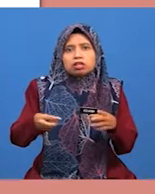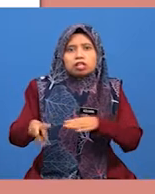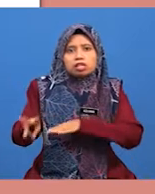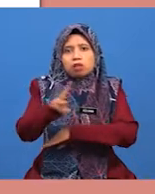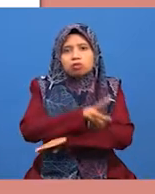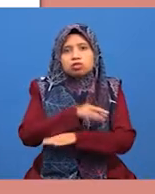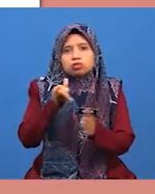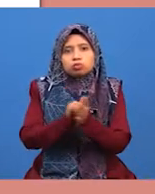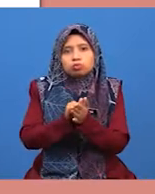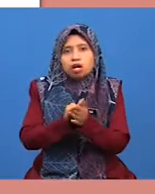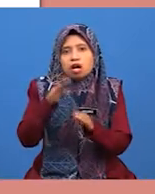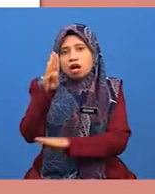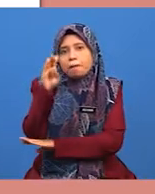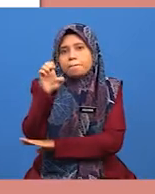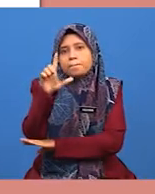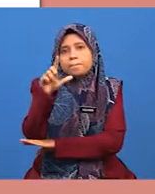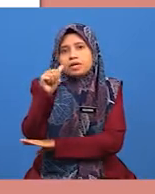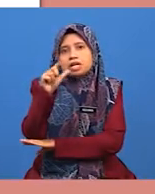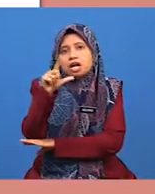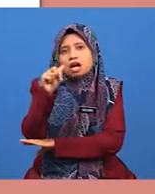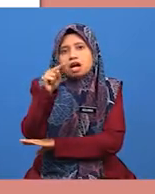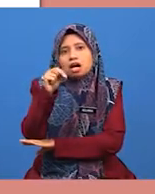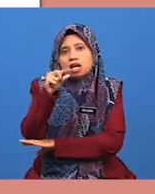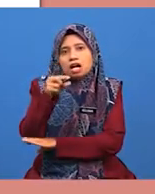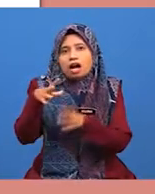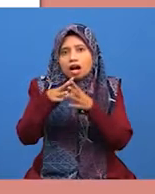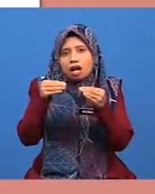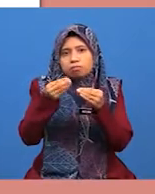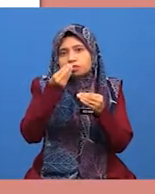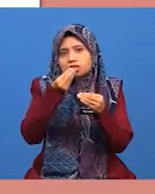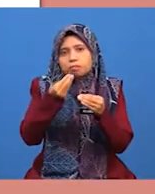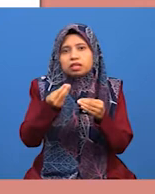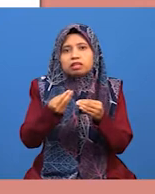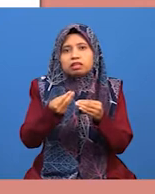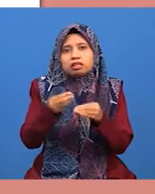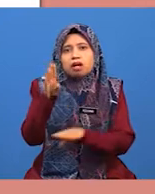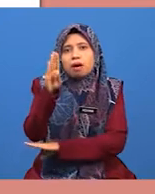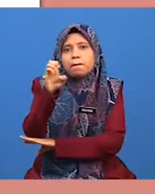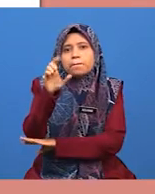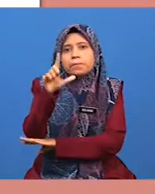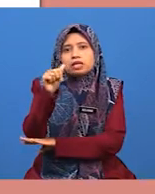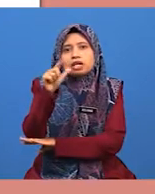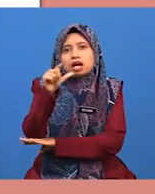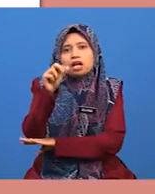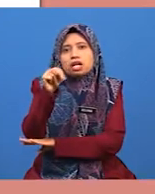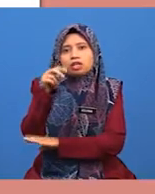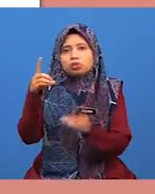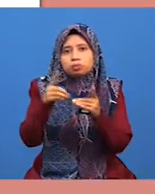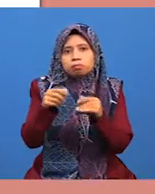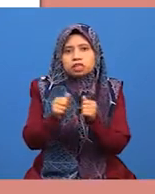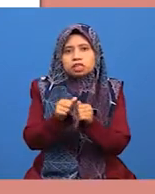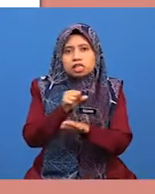di kawasan tersebut. Belalang kehabisan bekalan makanan. Belalang berjumpa dengan